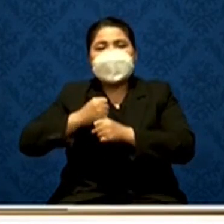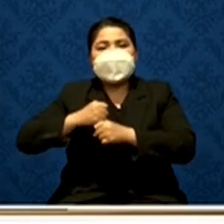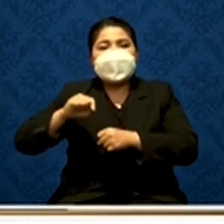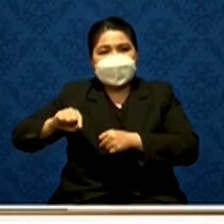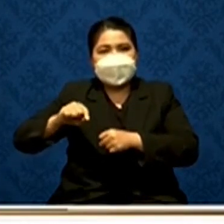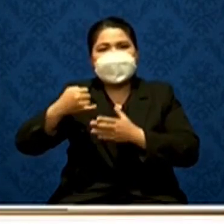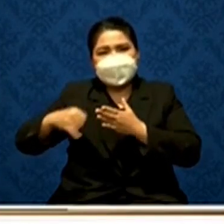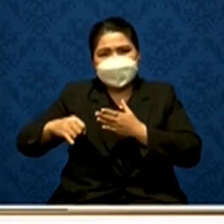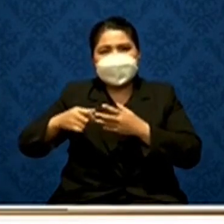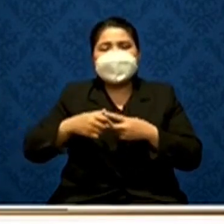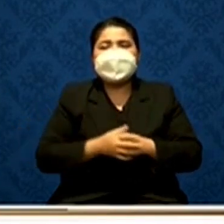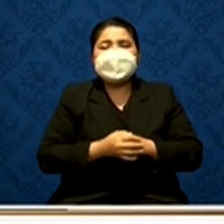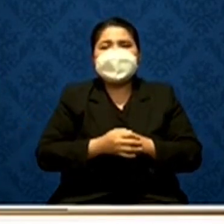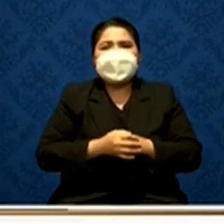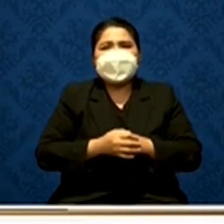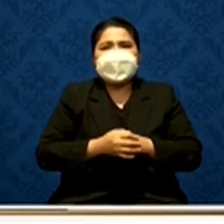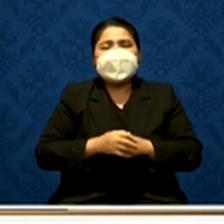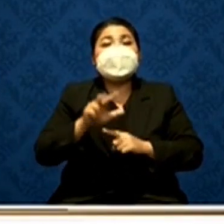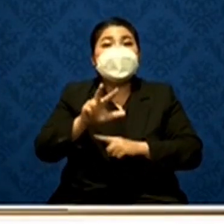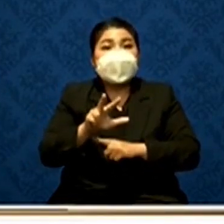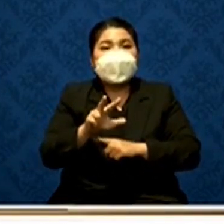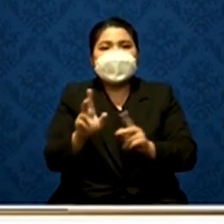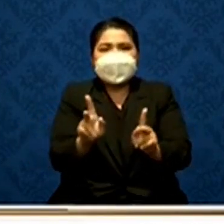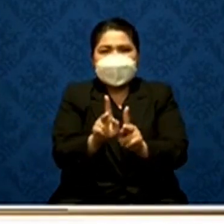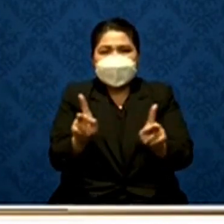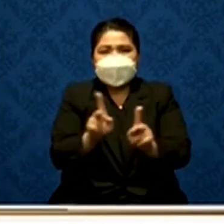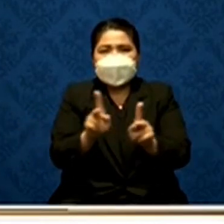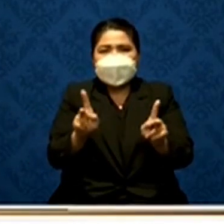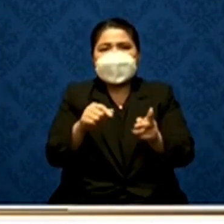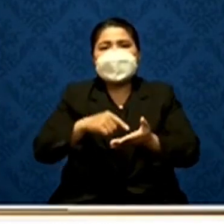3. เสนอใหตขะกปการสอบคที่จริง